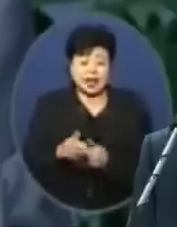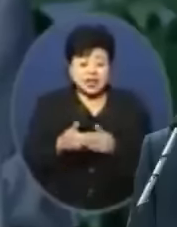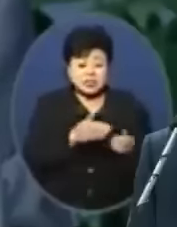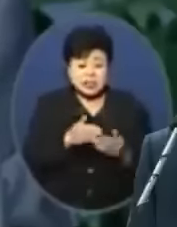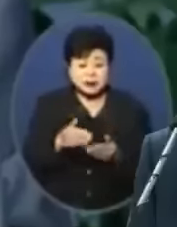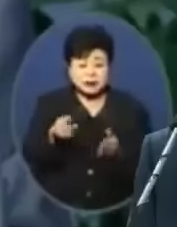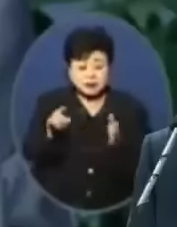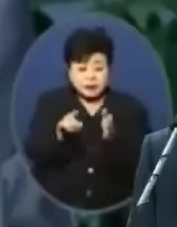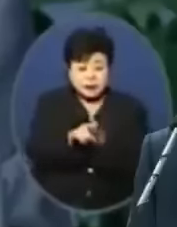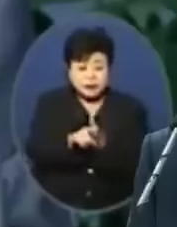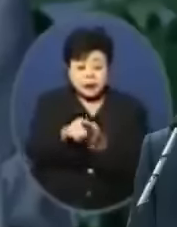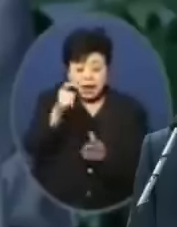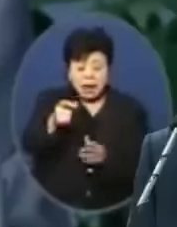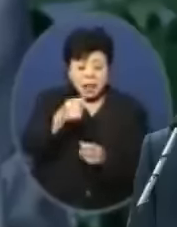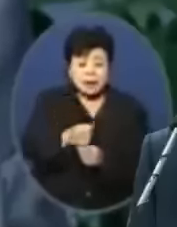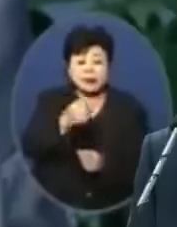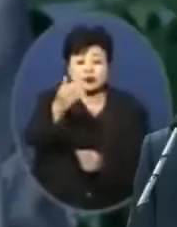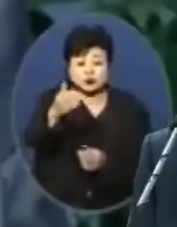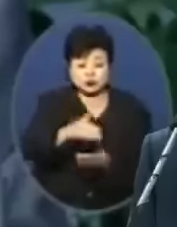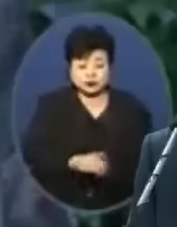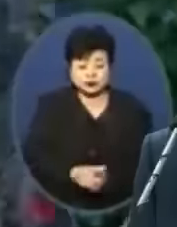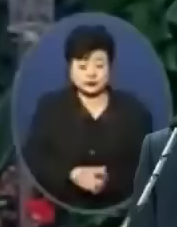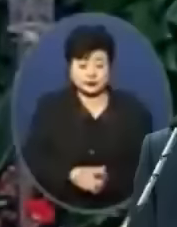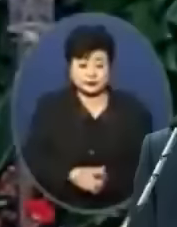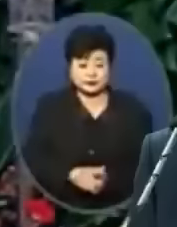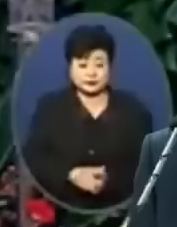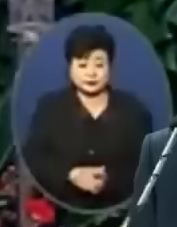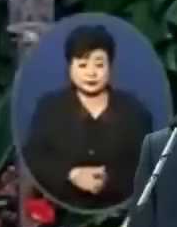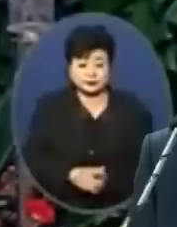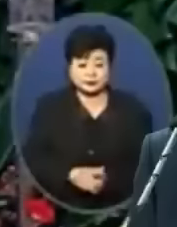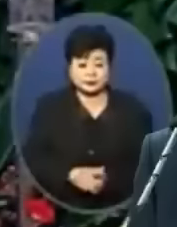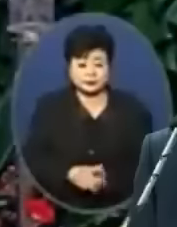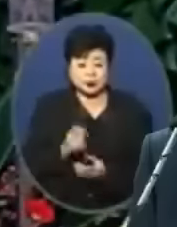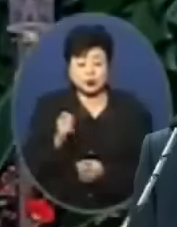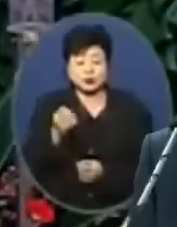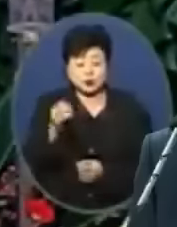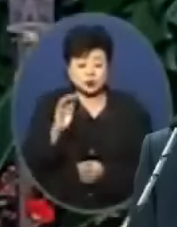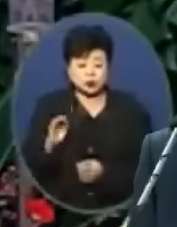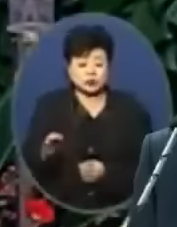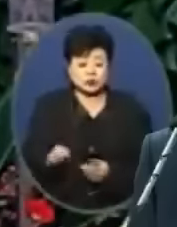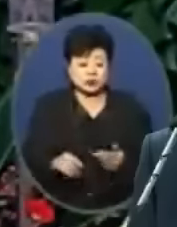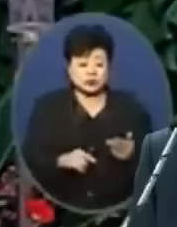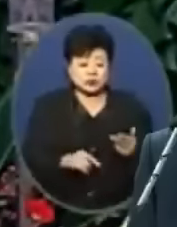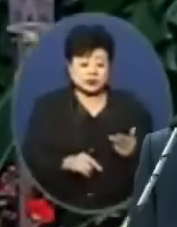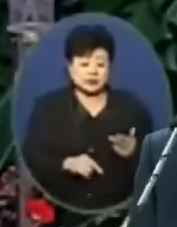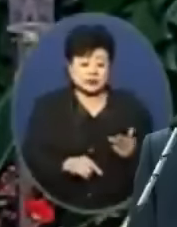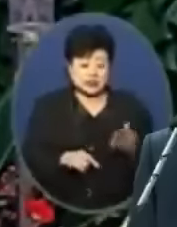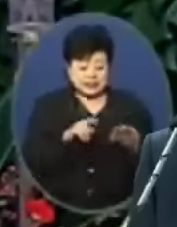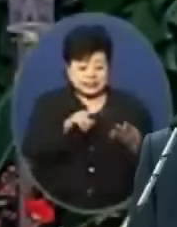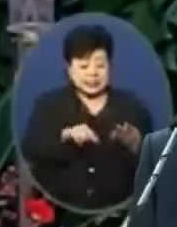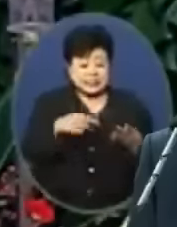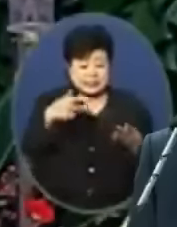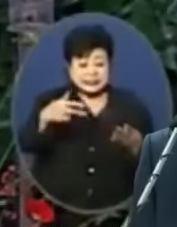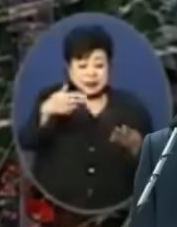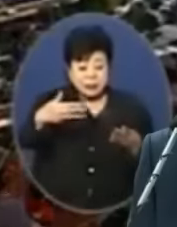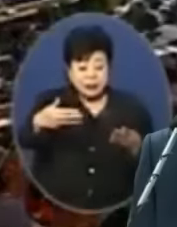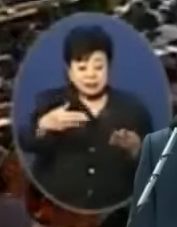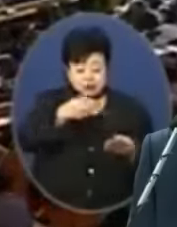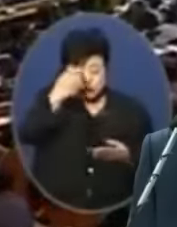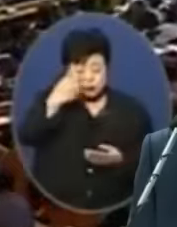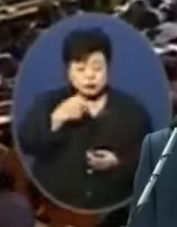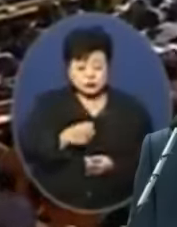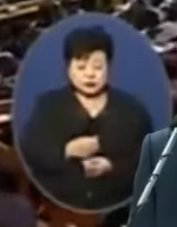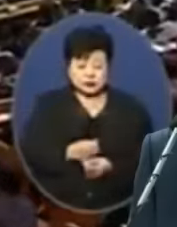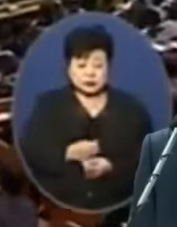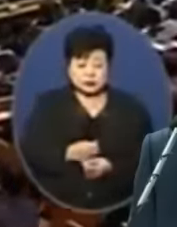체험이 믿음을 강하게 만들어주는 것입니다. 고린도후서 4장 7절로 8절에도 꿈꾸고